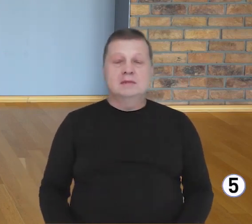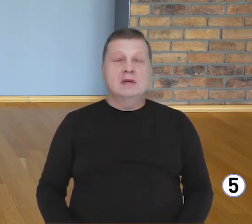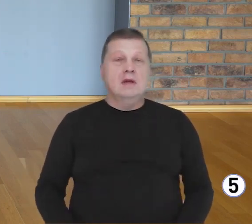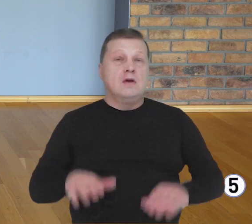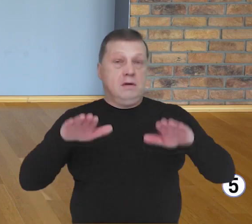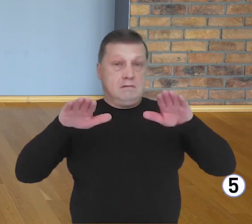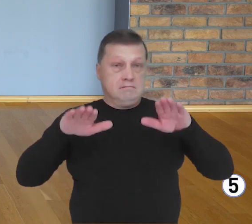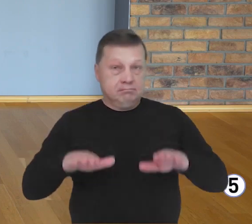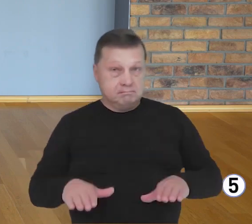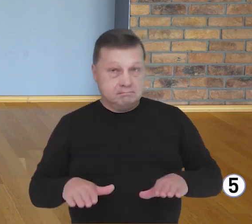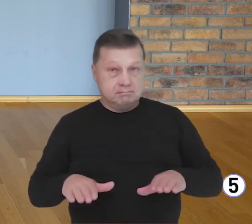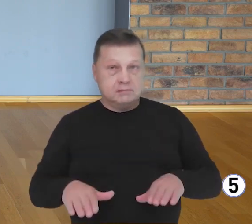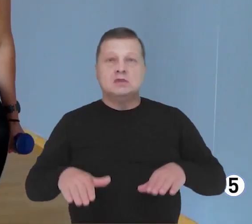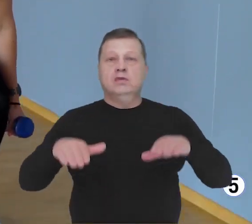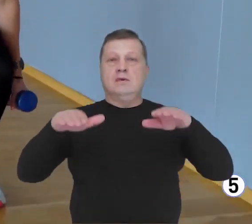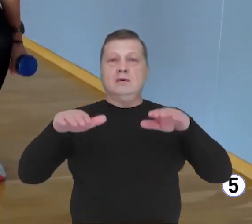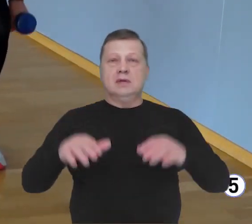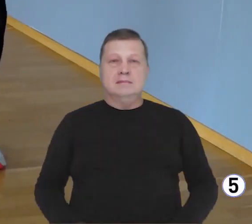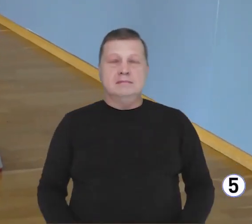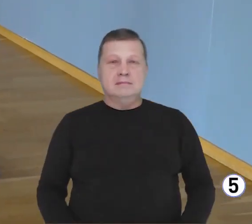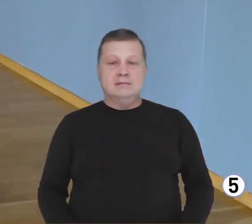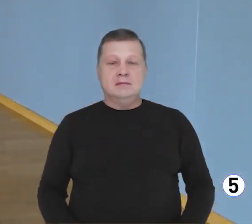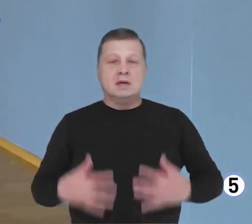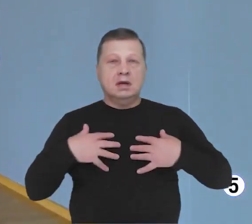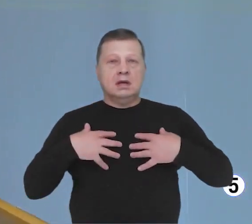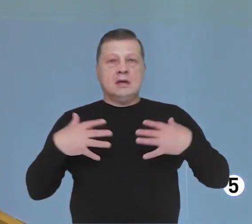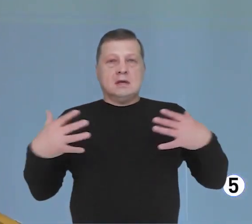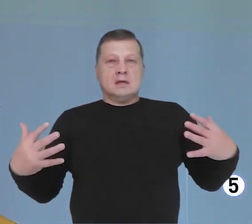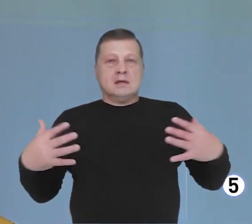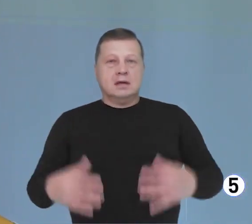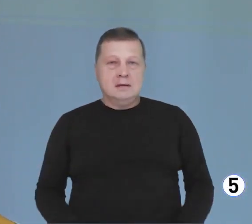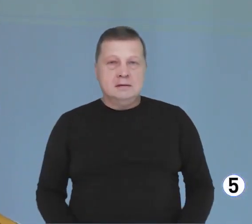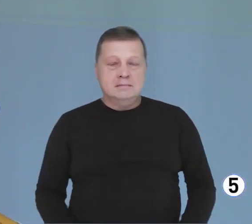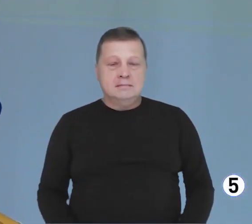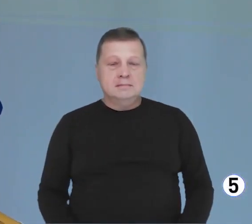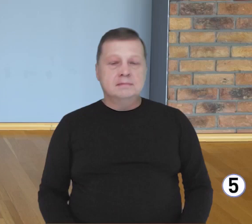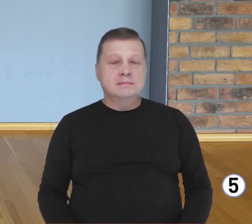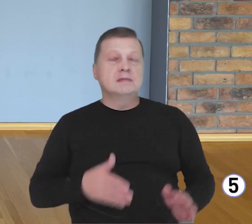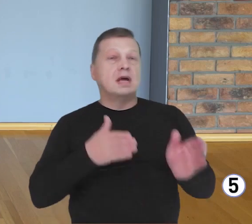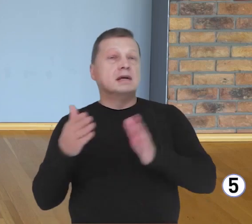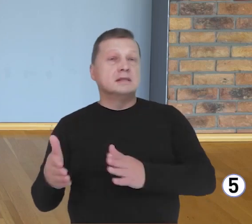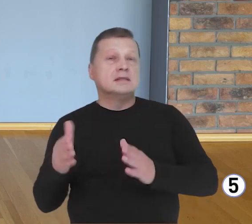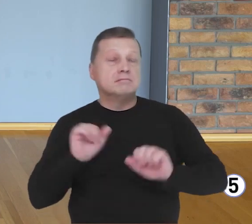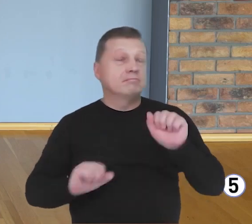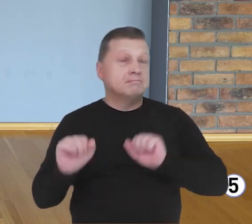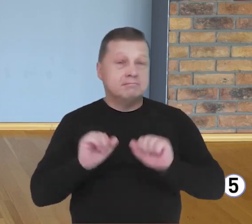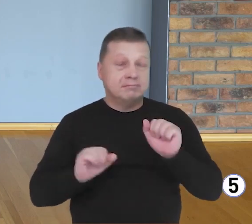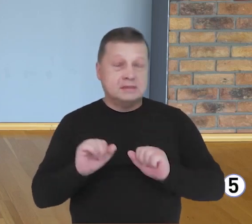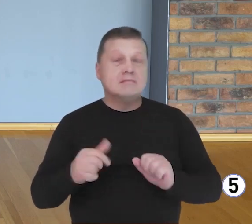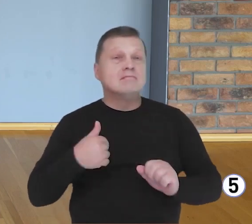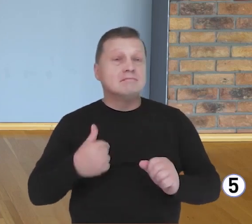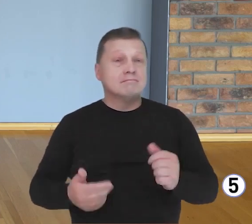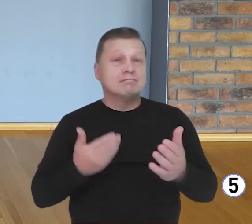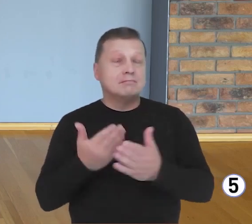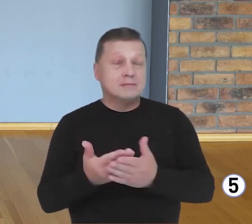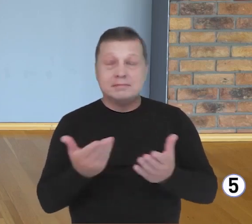brzucha. Schodzimy w dół i w górę. Otwieramy klatkę piersiową. Kolejnym ćwiczeniem,